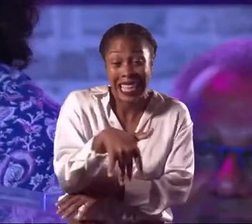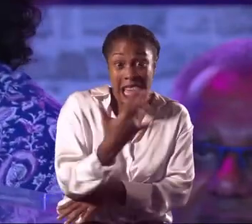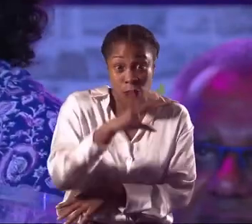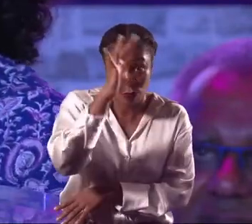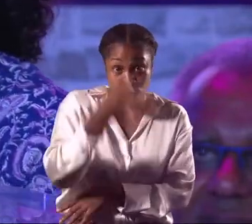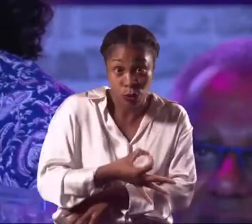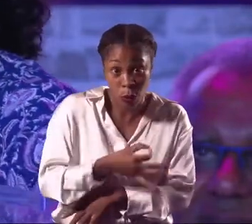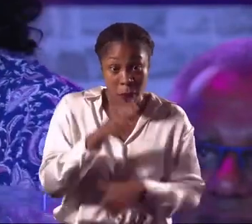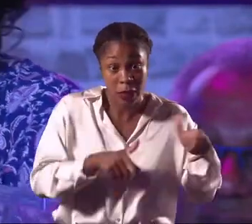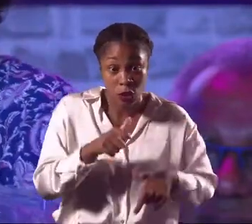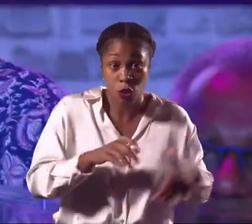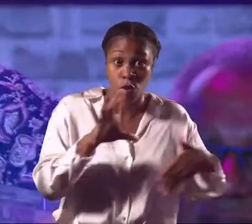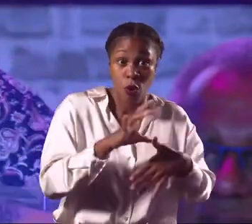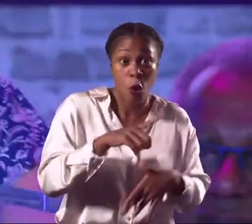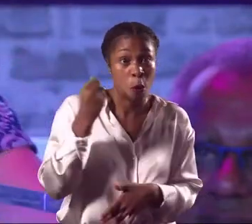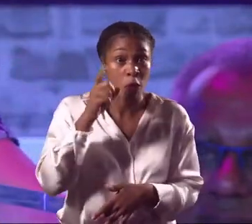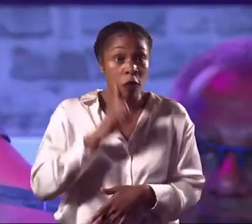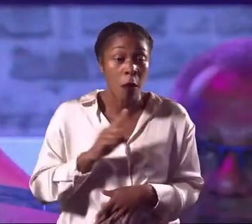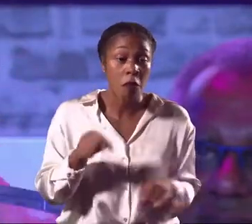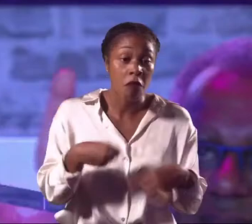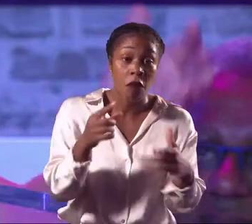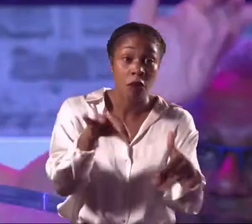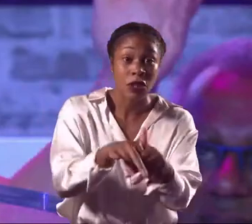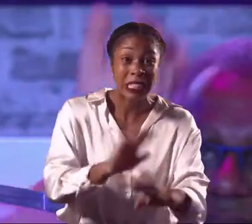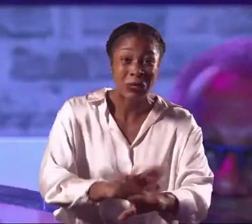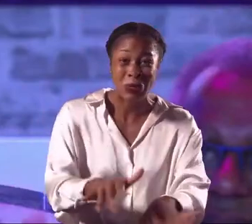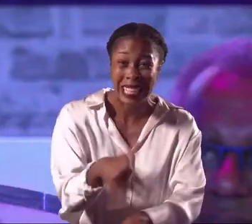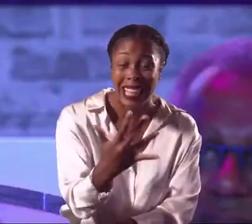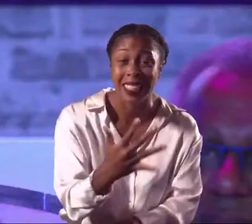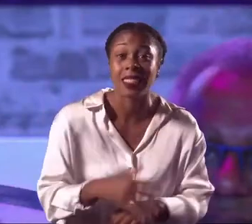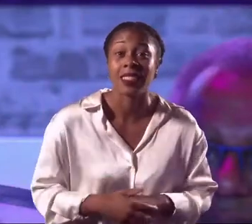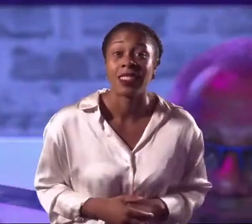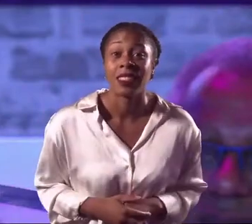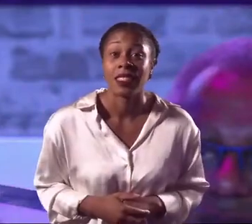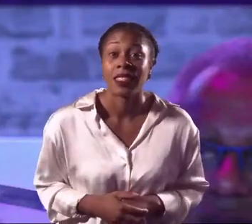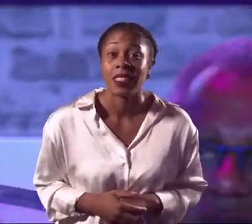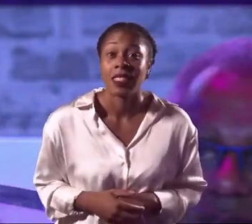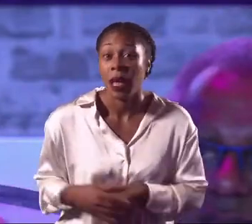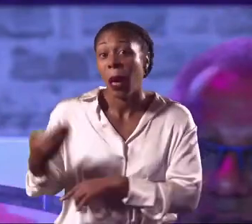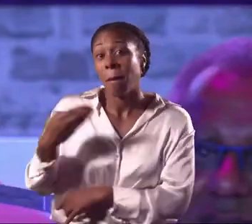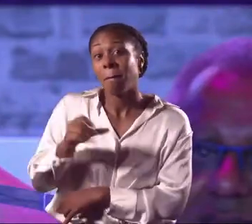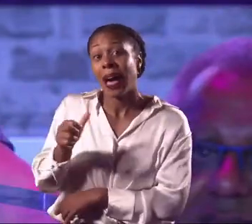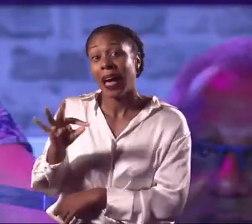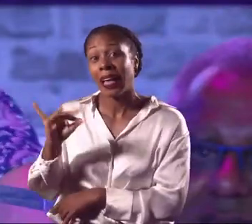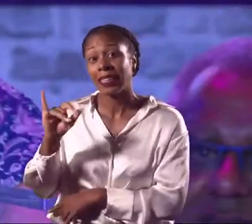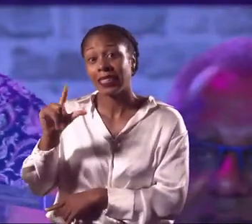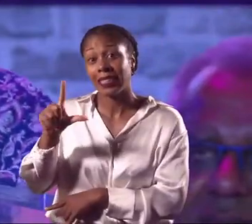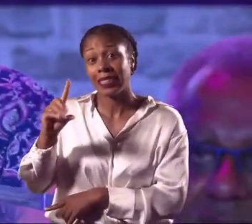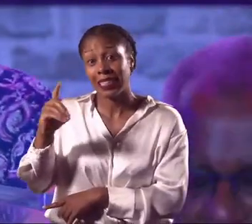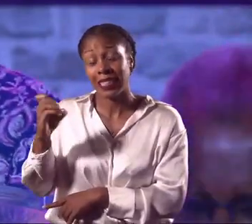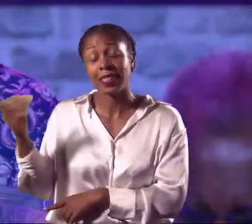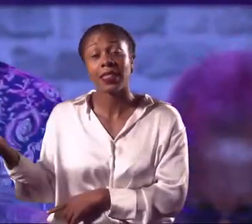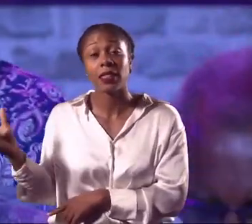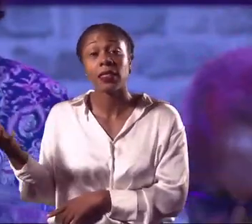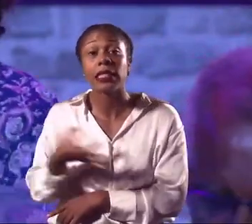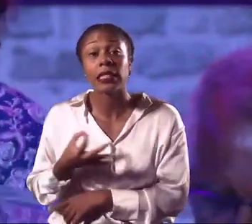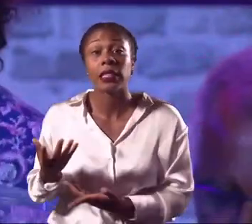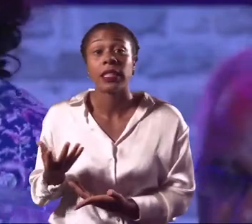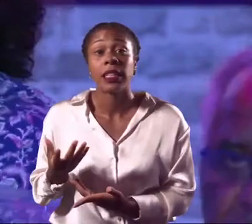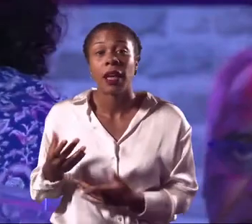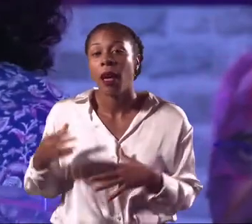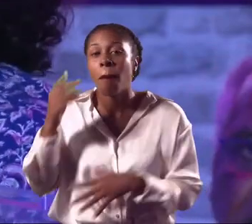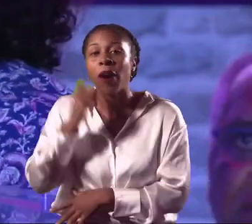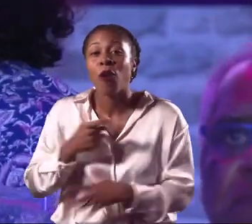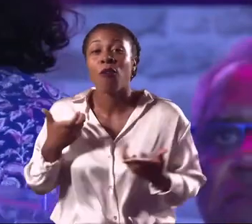et des Guadeloupéennes s'étaient déplacés. Son espoir, Mathilde l'a dit, c'est que l'élection se fasse sans le peuple.